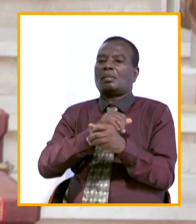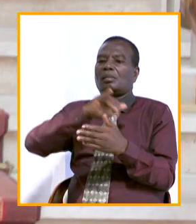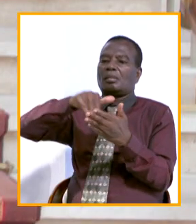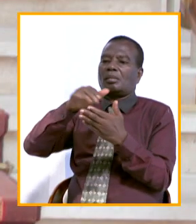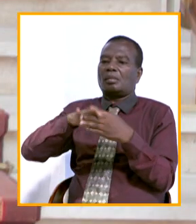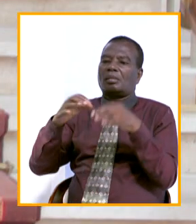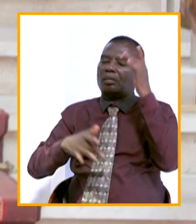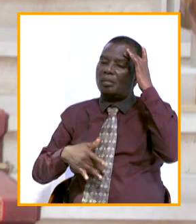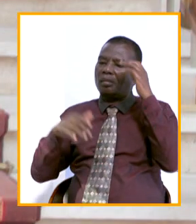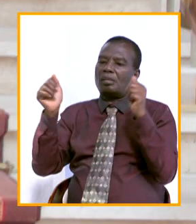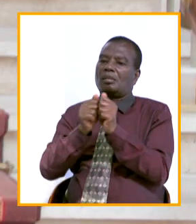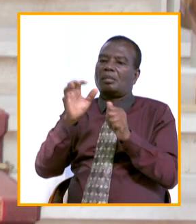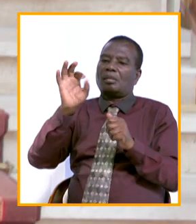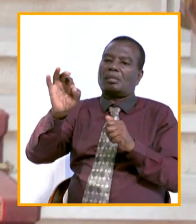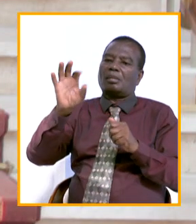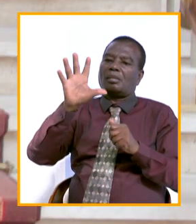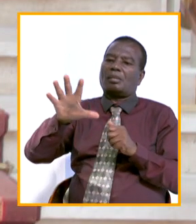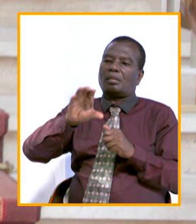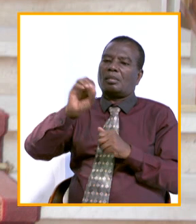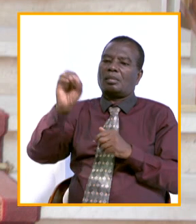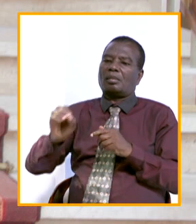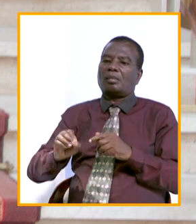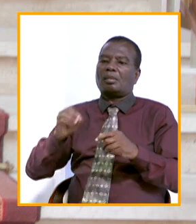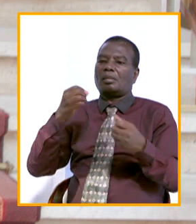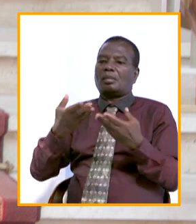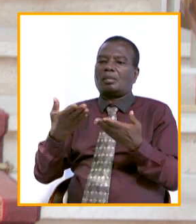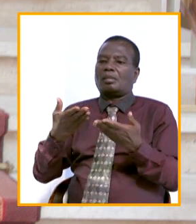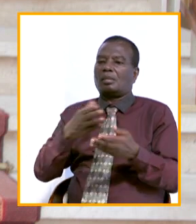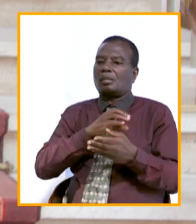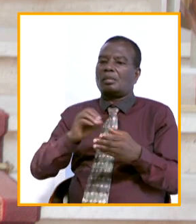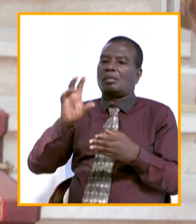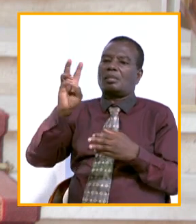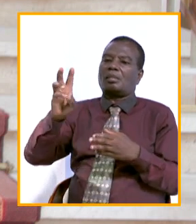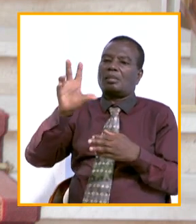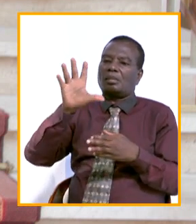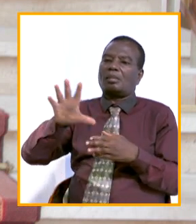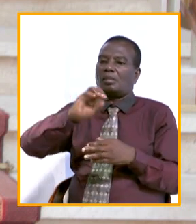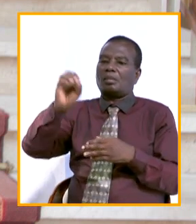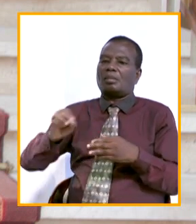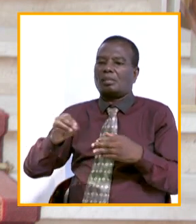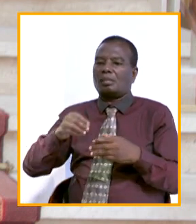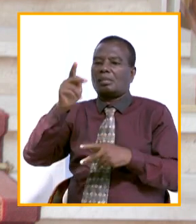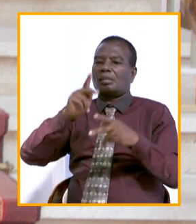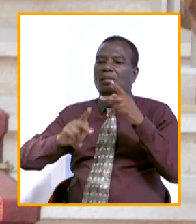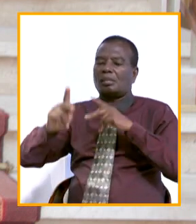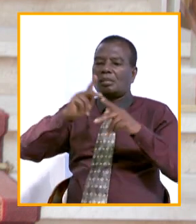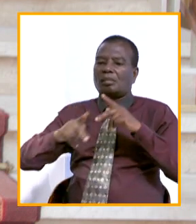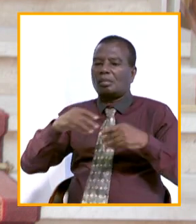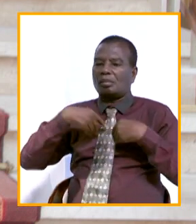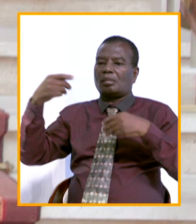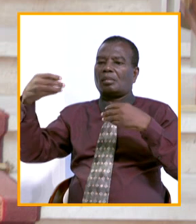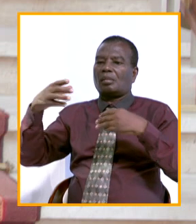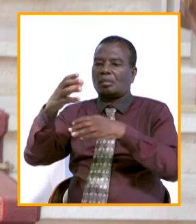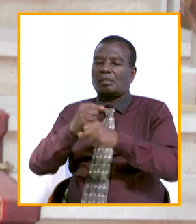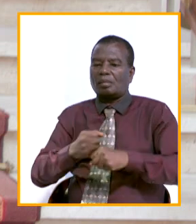maladie, avec 95% des cas, 65% des populations cibles a reçu la première dose